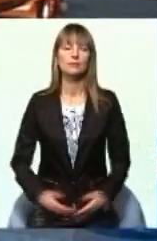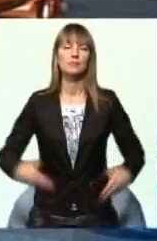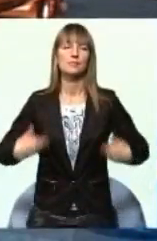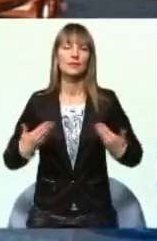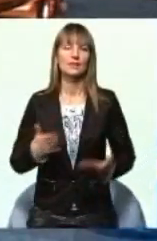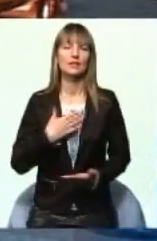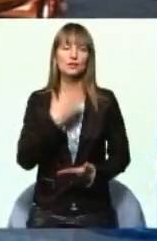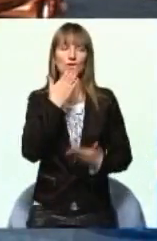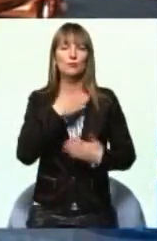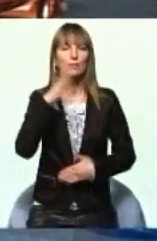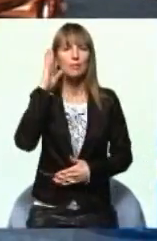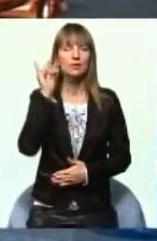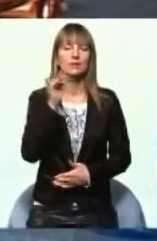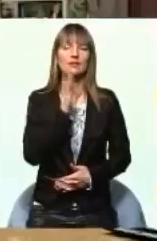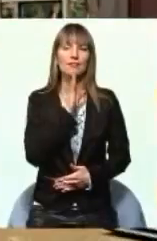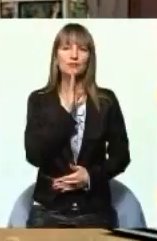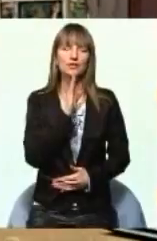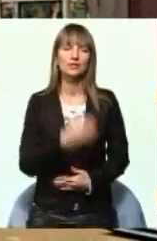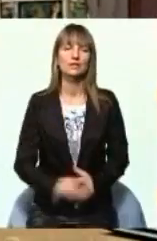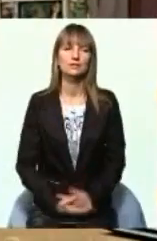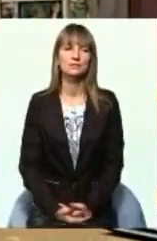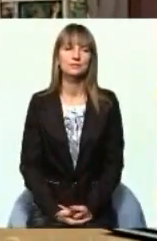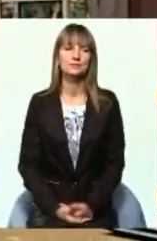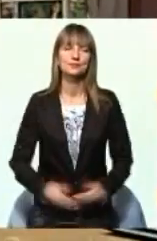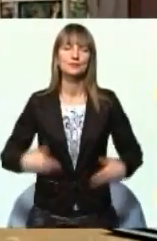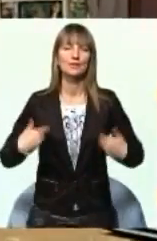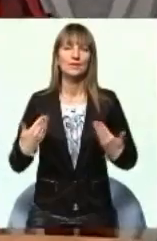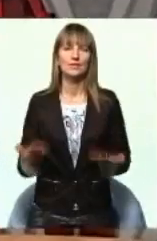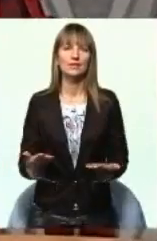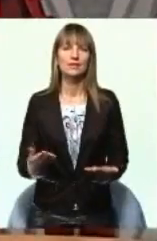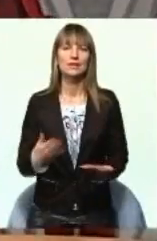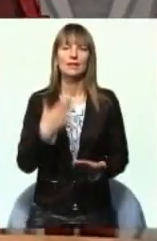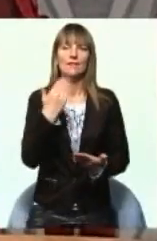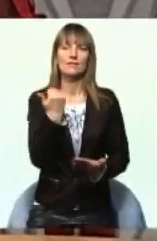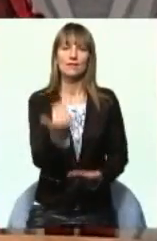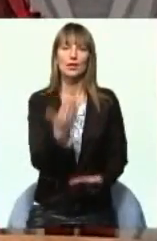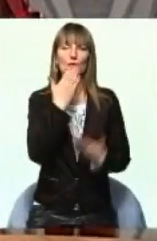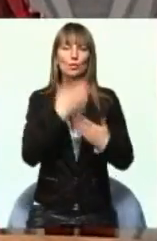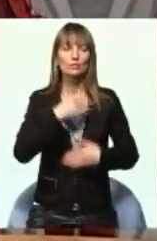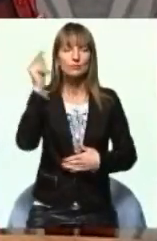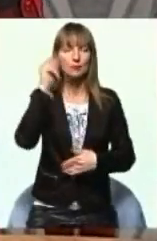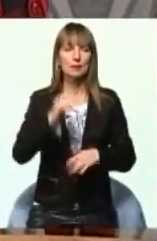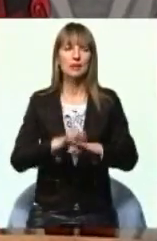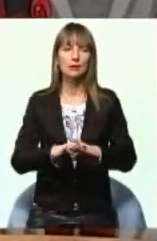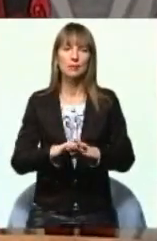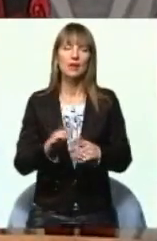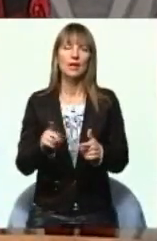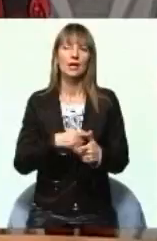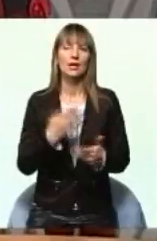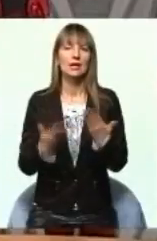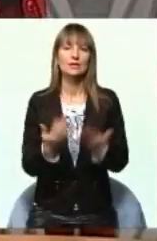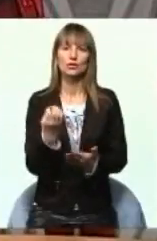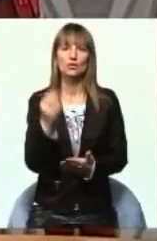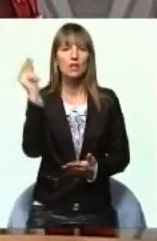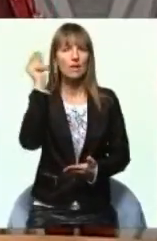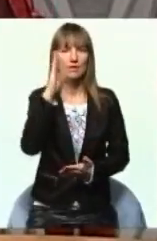Привіт, привіт, наші любі хлопчики та дівчатка. Привіт. Чи полюбляєте ви вивчати математику? Ну, або якщо ви ще її не